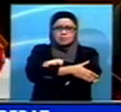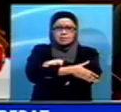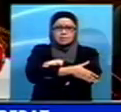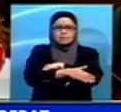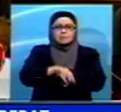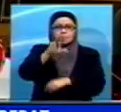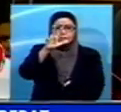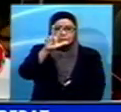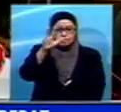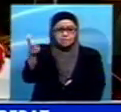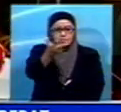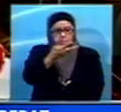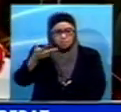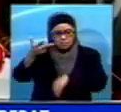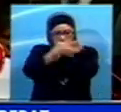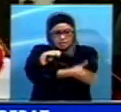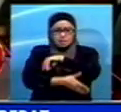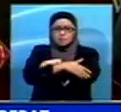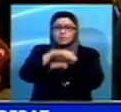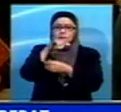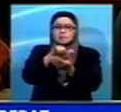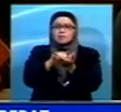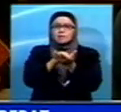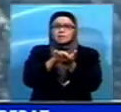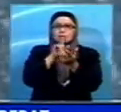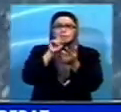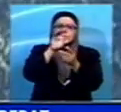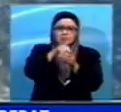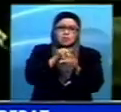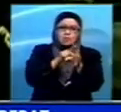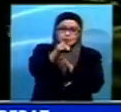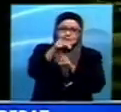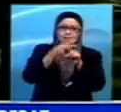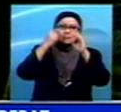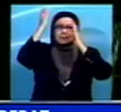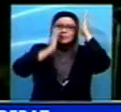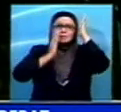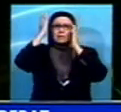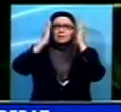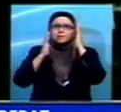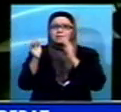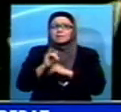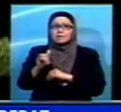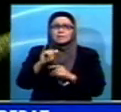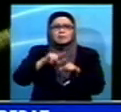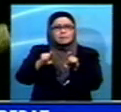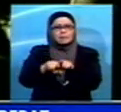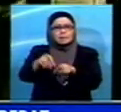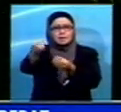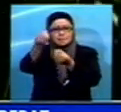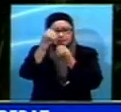dan Pak apakah ini termasuk pakai paket DVD negara Malaysia dan nesu seperti dimaklumkan